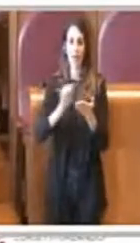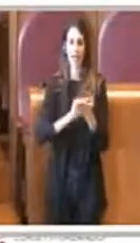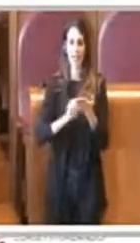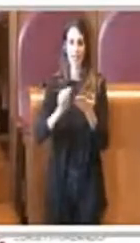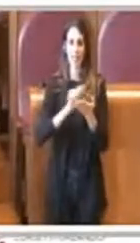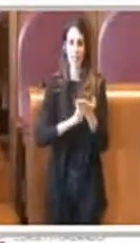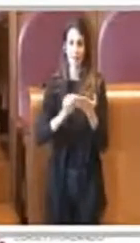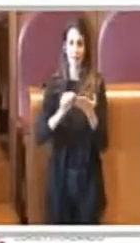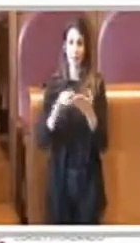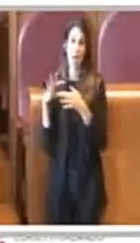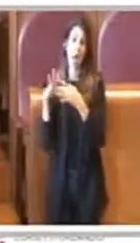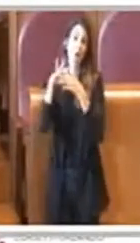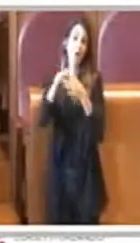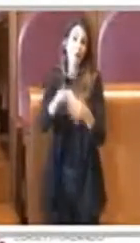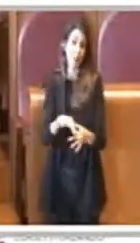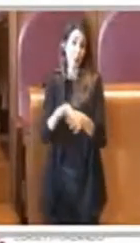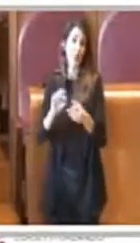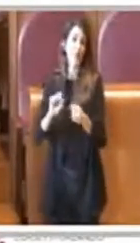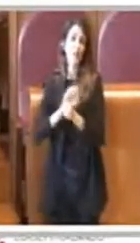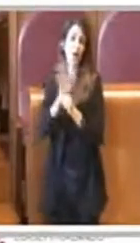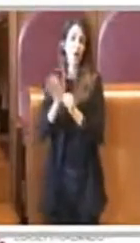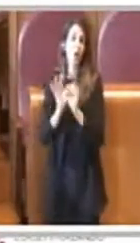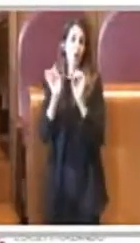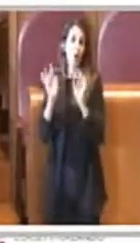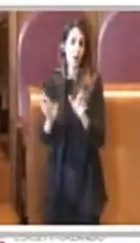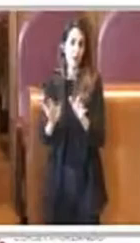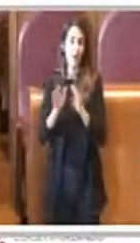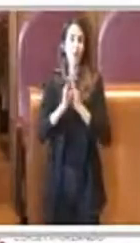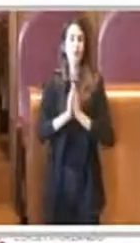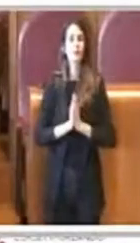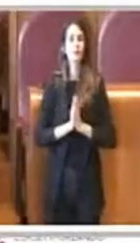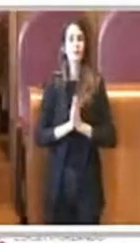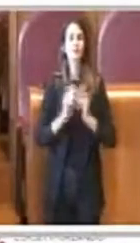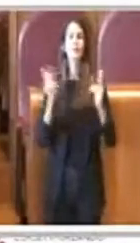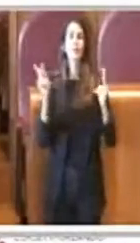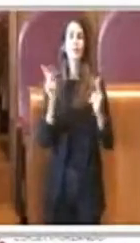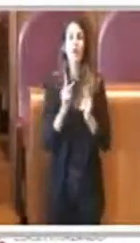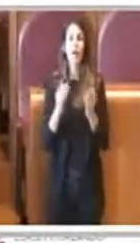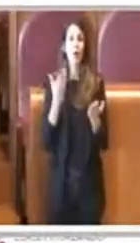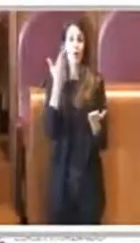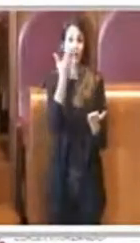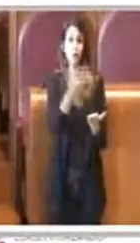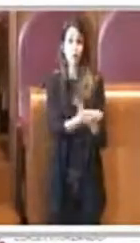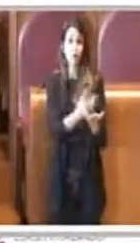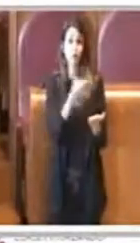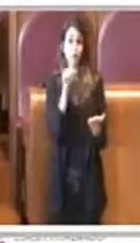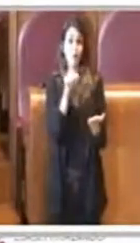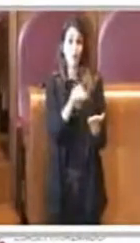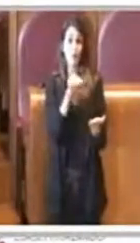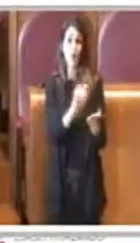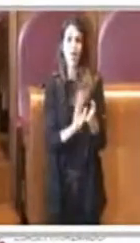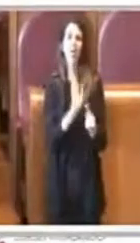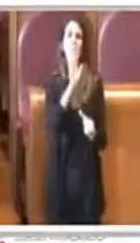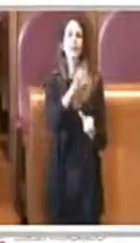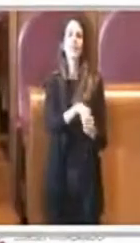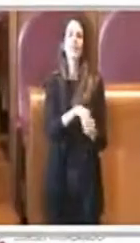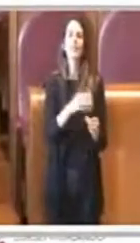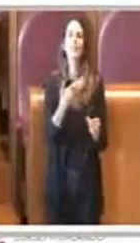da coronavirus, e inoltre nella stessa proposta abbiamo inserito anche